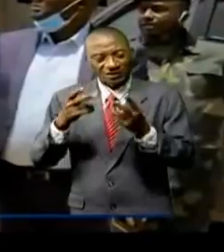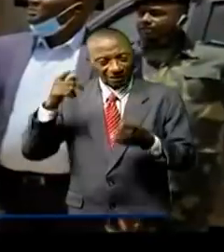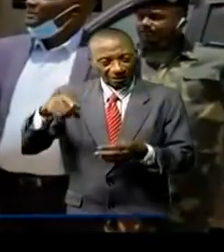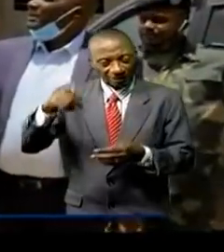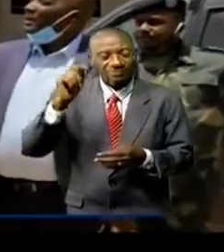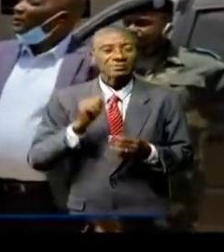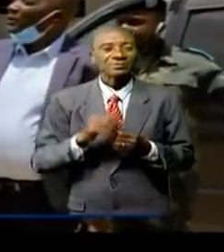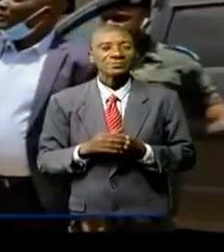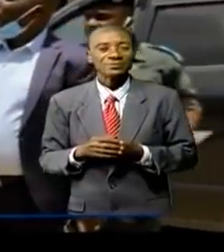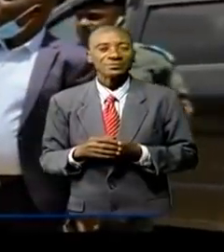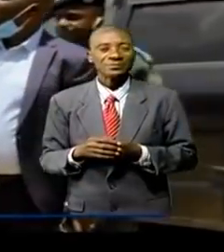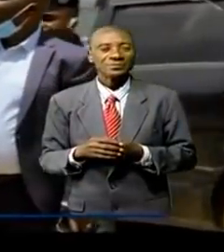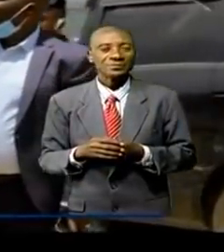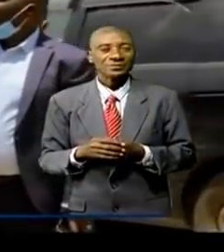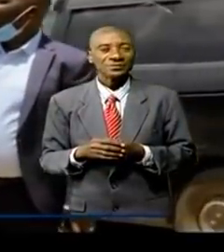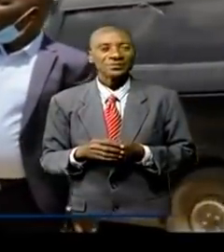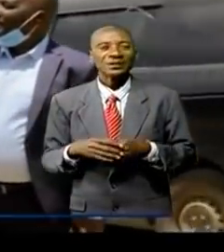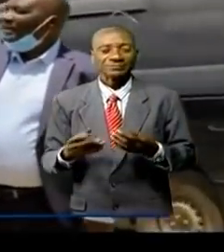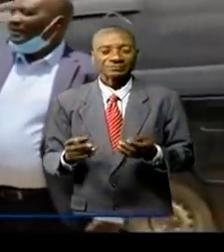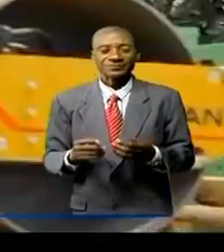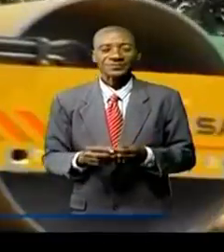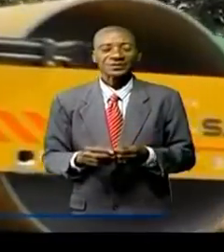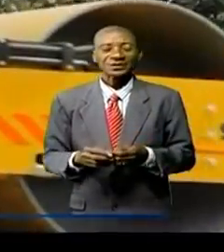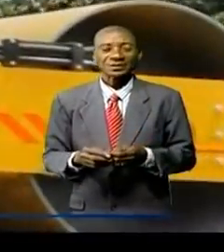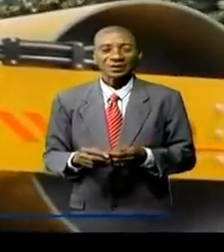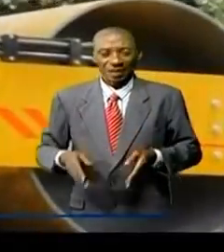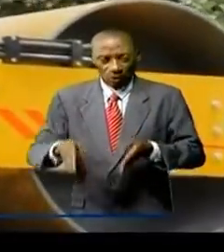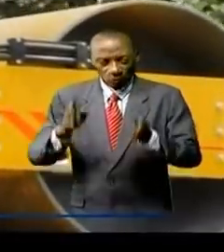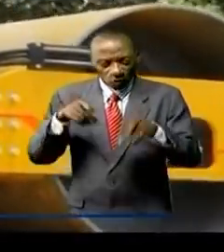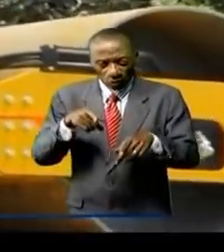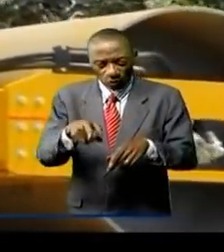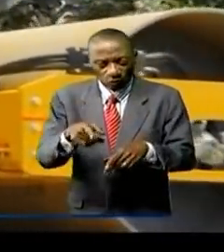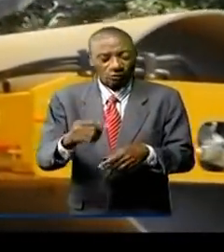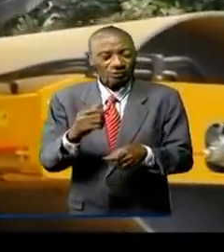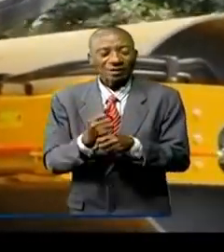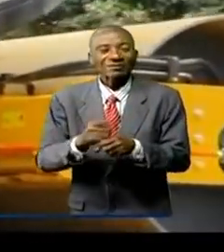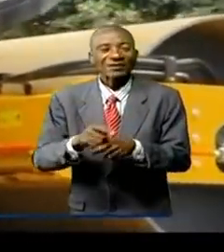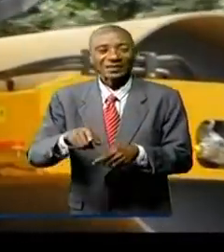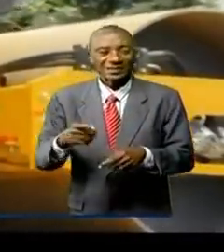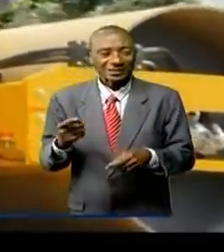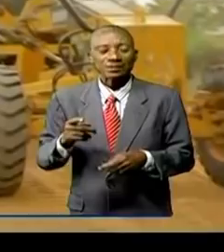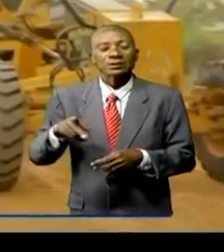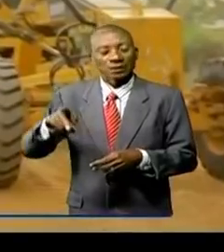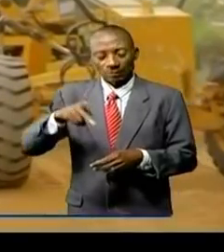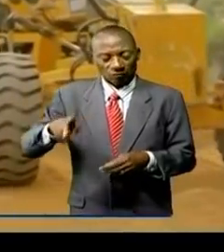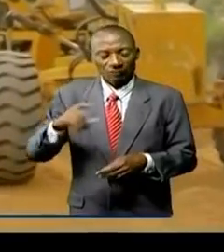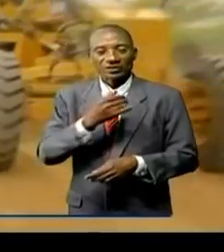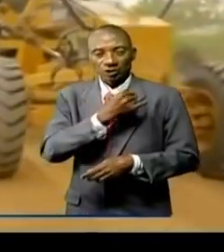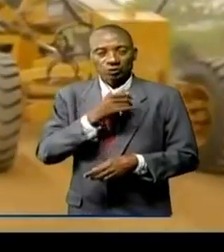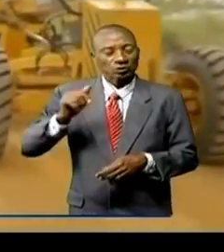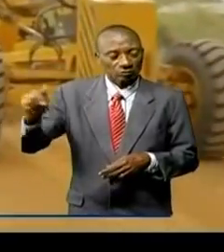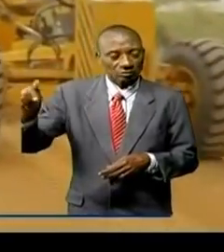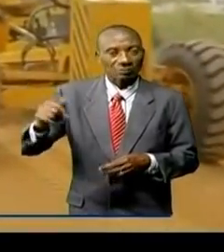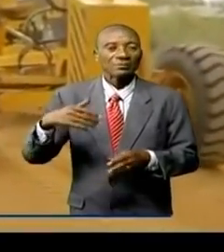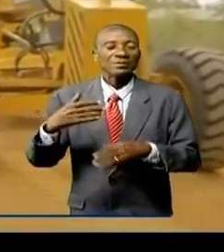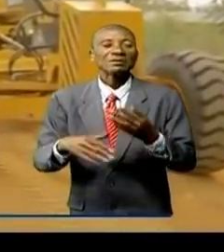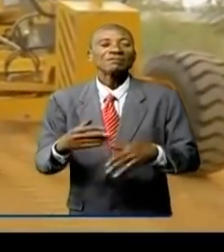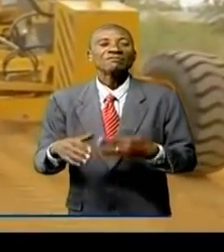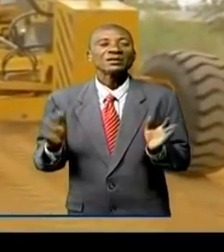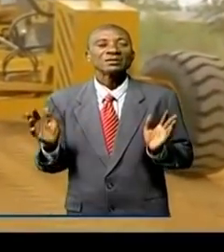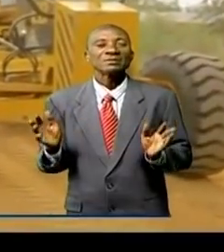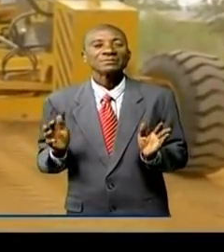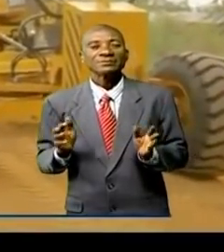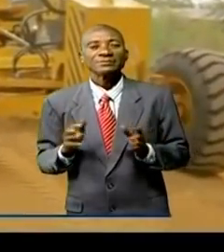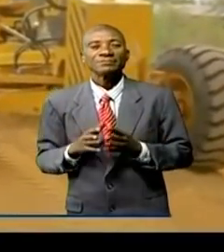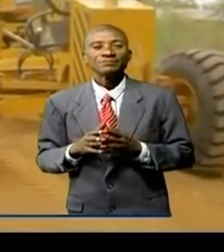par l'administration militaire de l'Ituri évoluent sans désemparer et vont bientôt prendre fin, annonce l'ingénieur de Mogabaon. Bon, comme